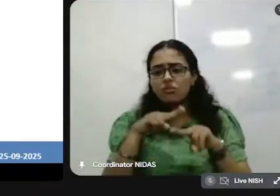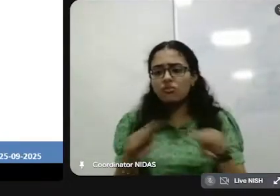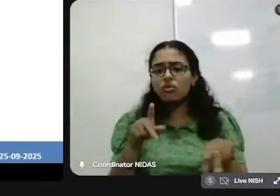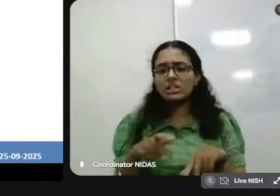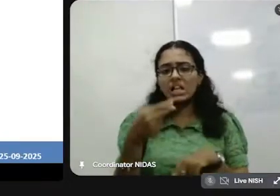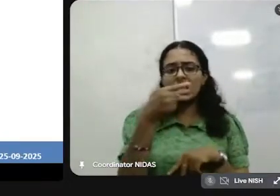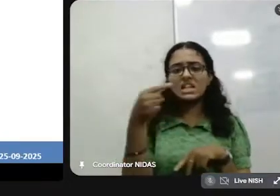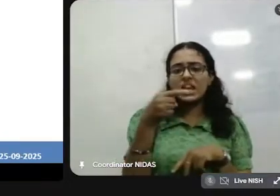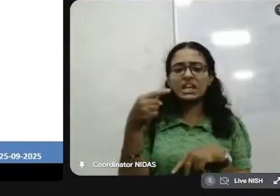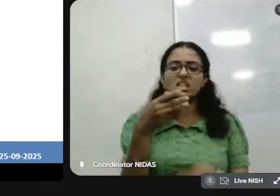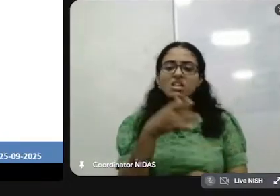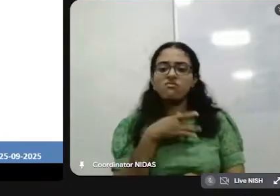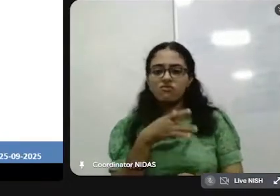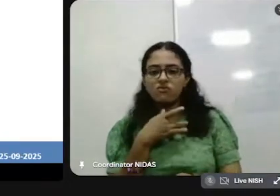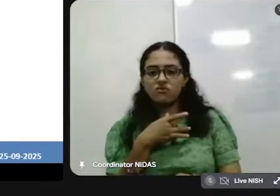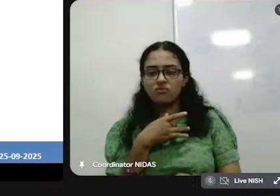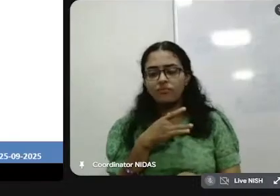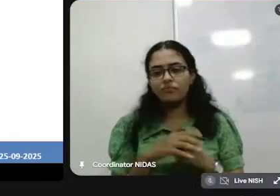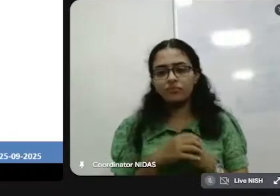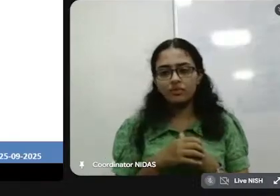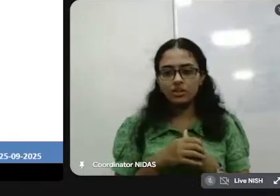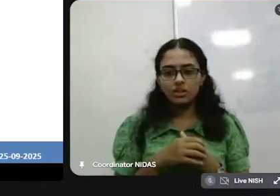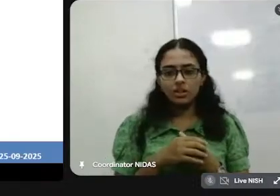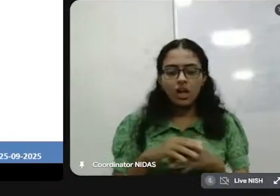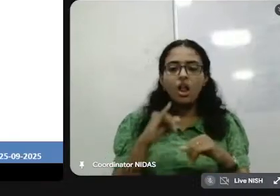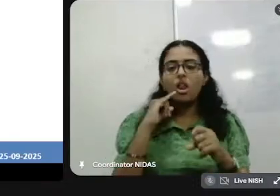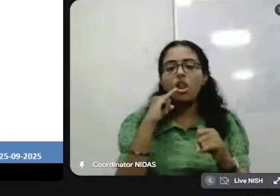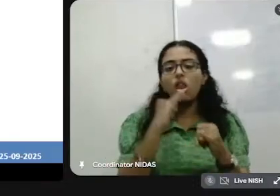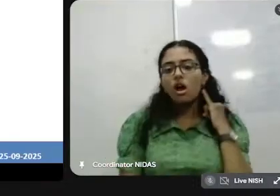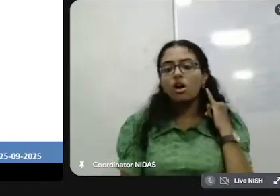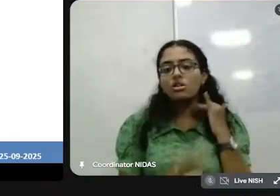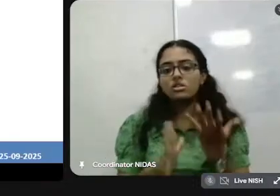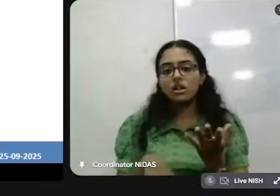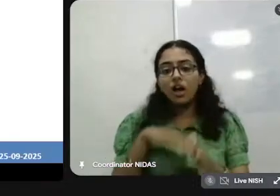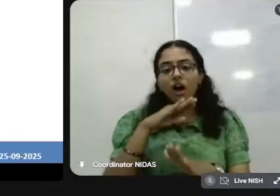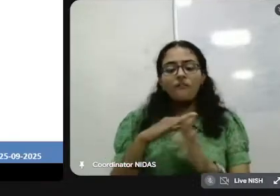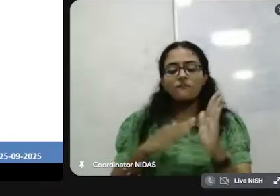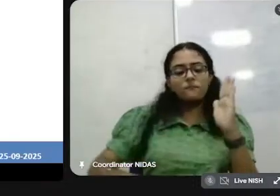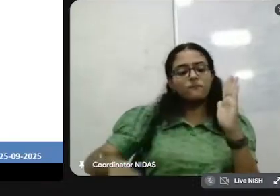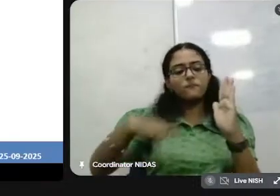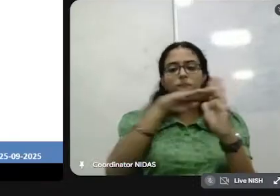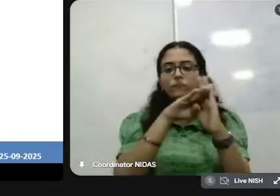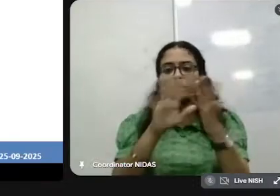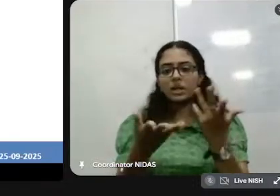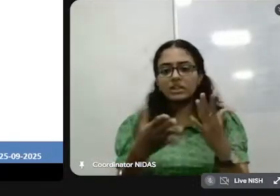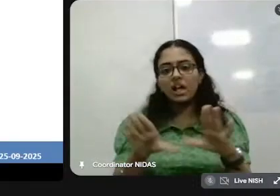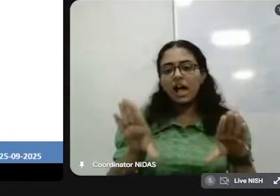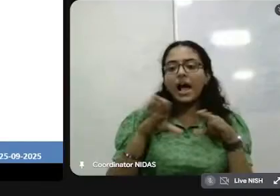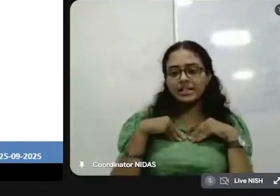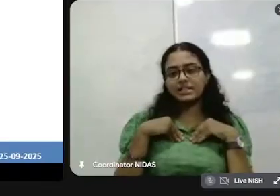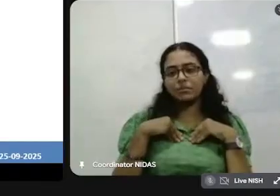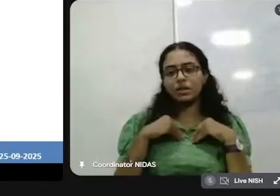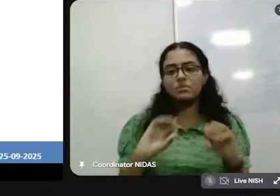ഒരുപാട് വരുന്ന ഒരു ഫേസും കൂടാണ് വിഷാദം. ഇതെല്ലാം കഴിഞ്ഞിട്ടാണ് അക്സെപ്റ്റൻസ് ഫേസിലോട്ട് വരുന്നത്. അപ്പൊ അക്സെപ്റ്റൻസ് ഫേസിൽ